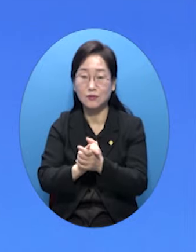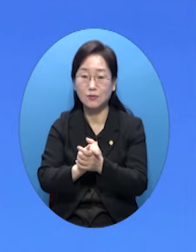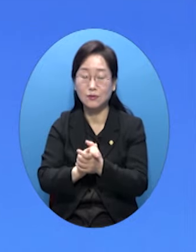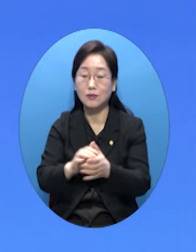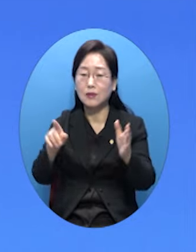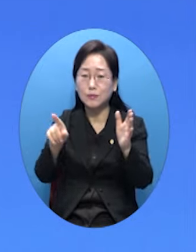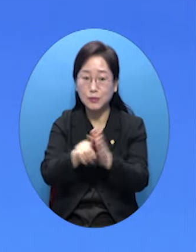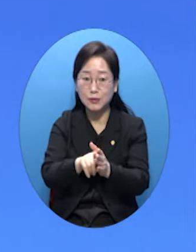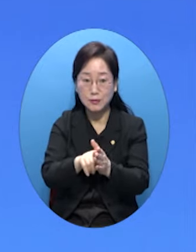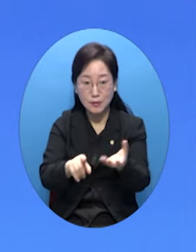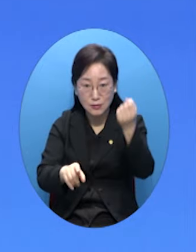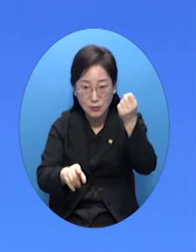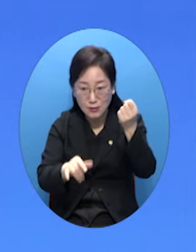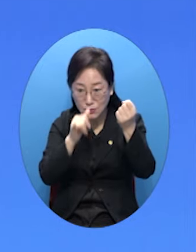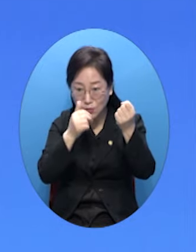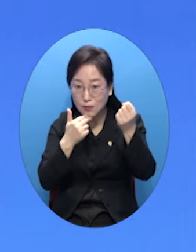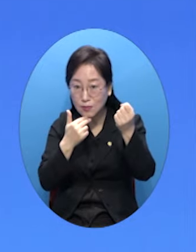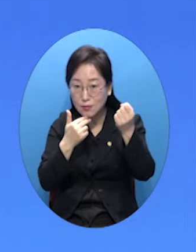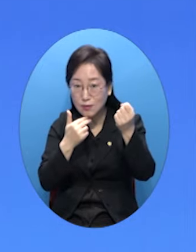믿음의 기도냐는 것입니다.